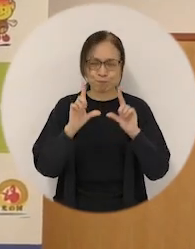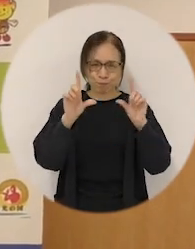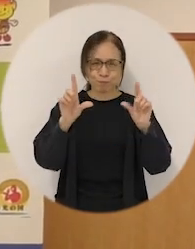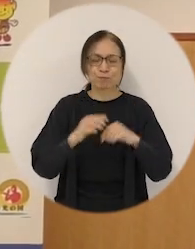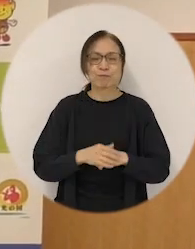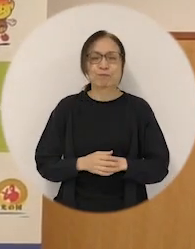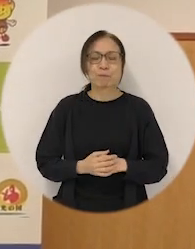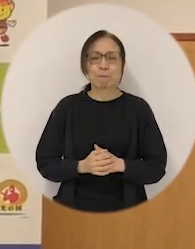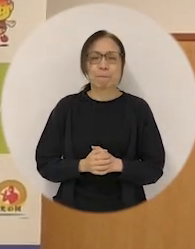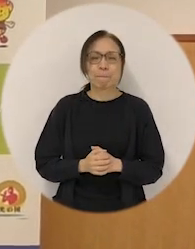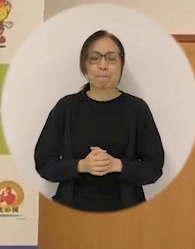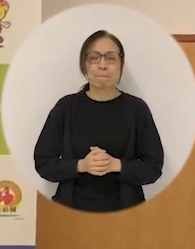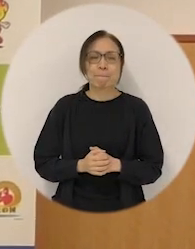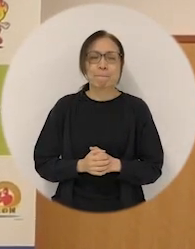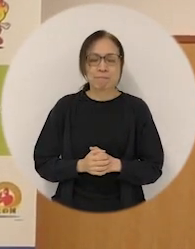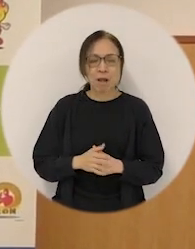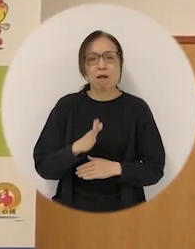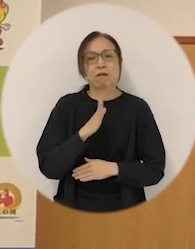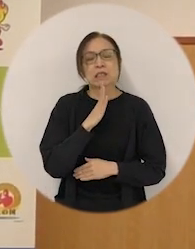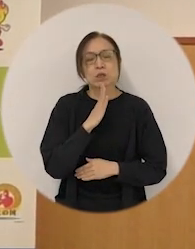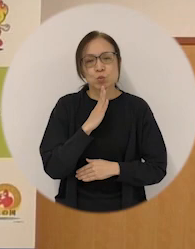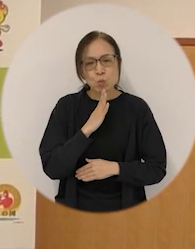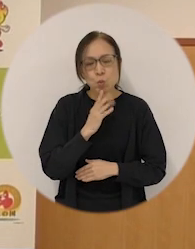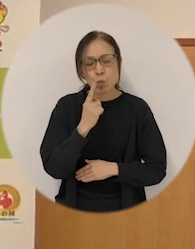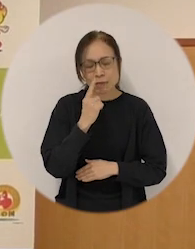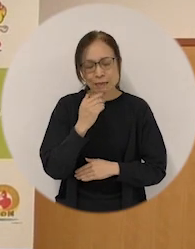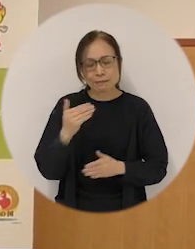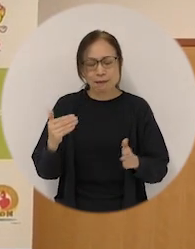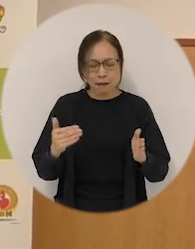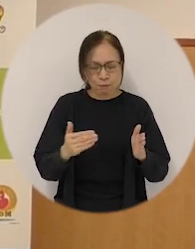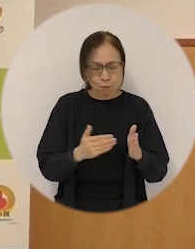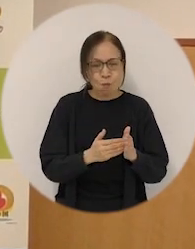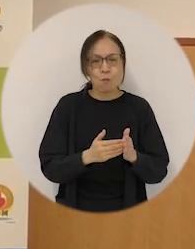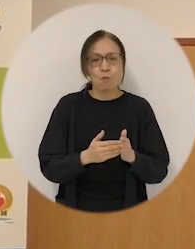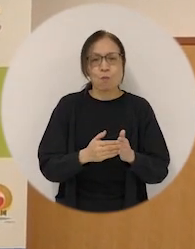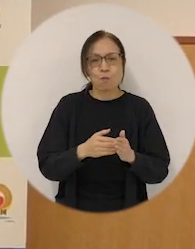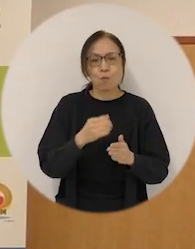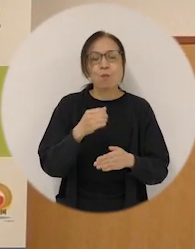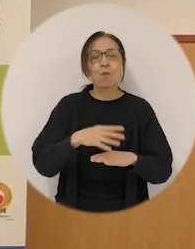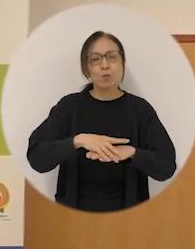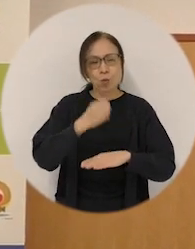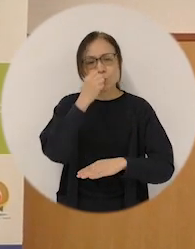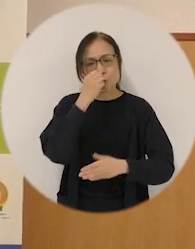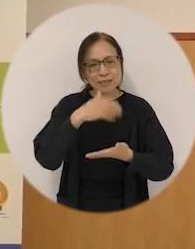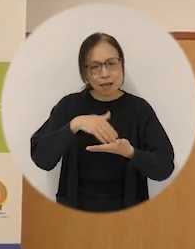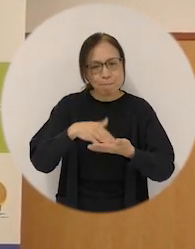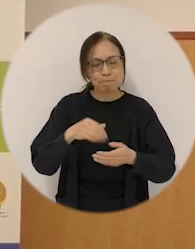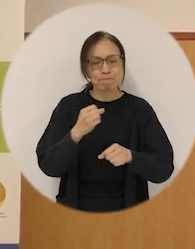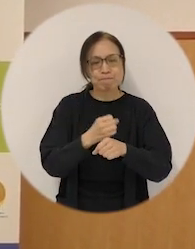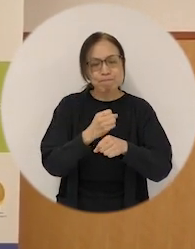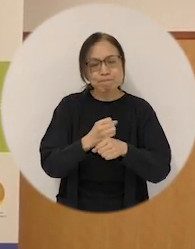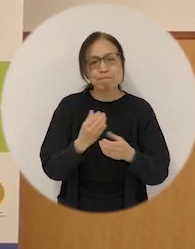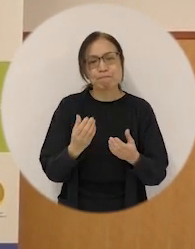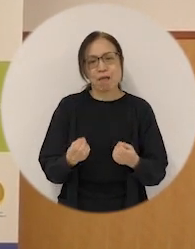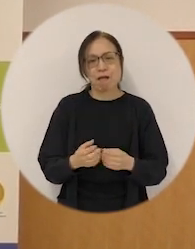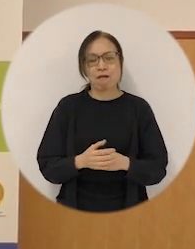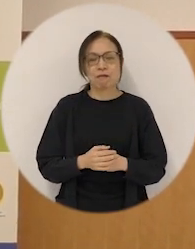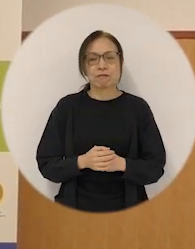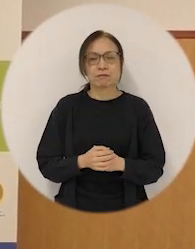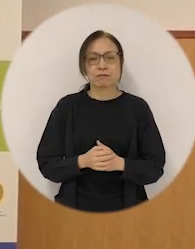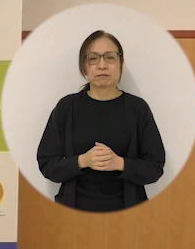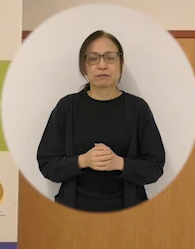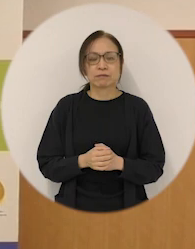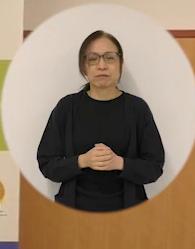まあ、事実上私の最後の、当初予算編成という作業でありましたが、